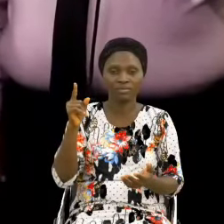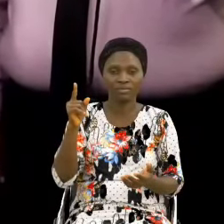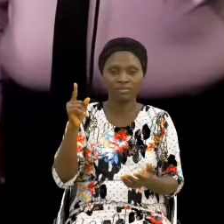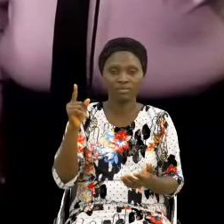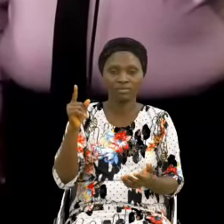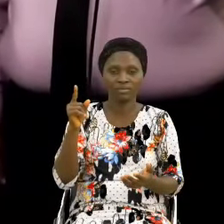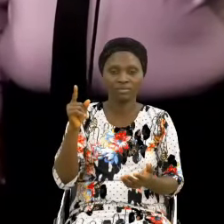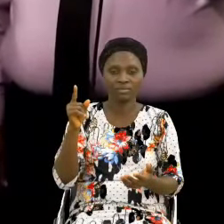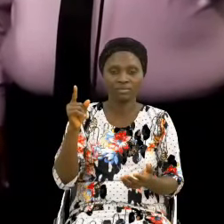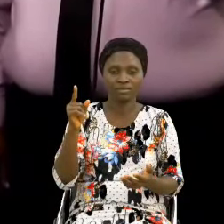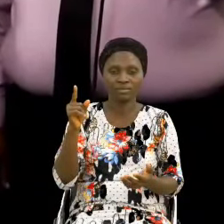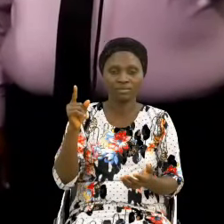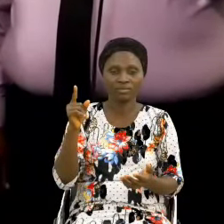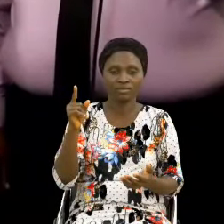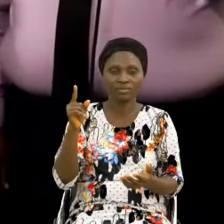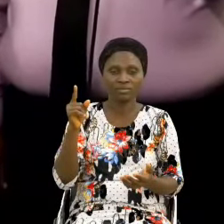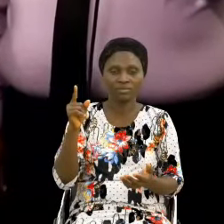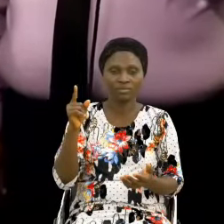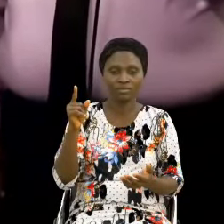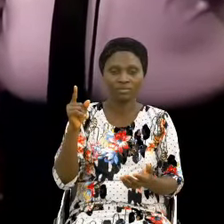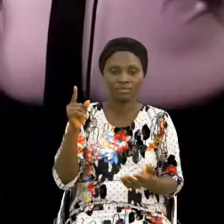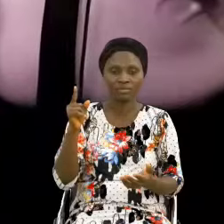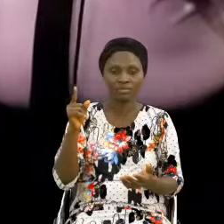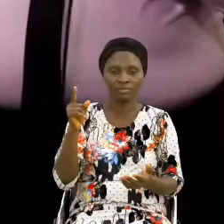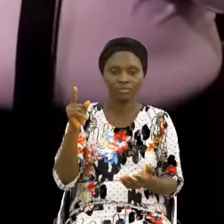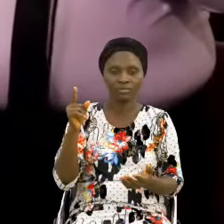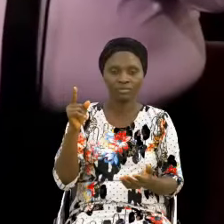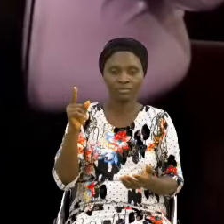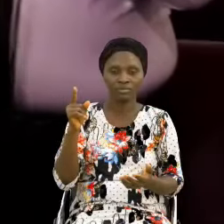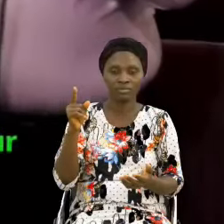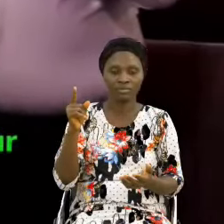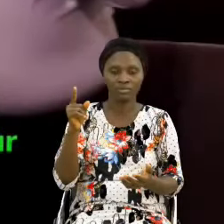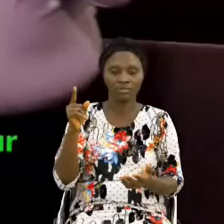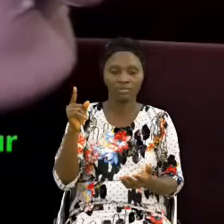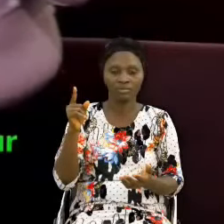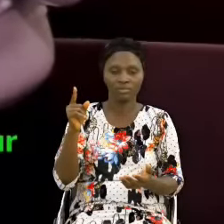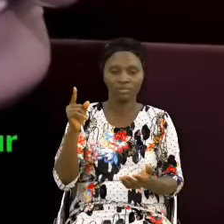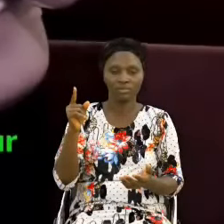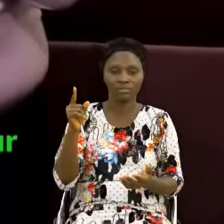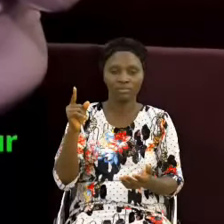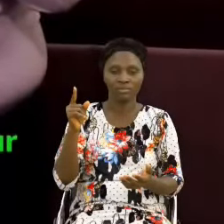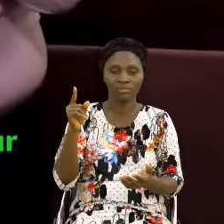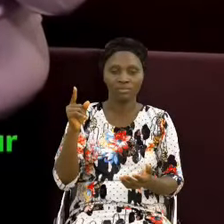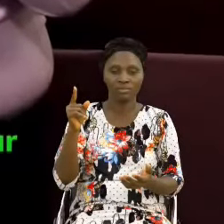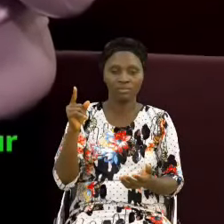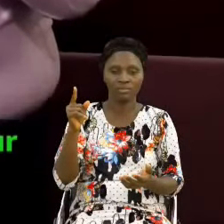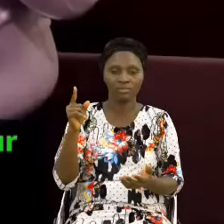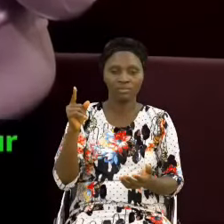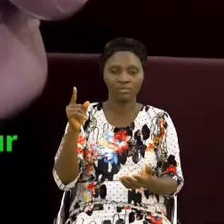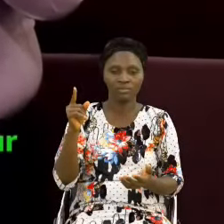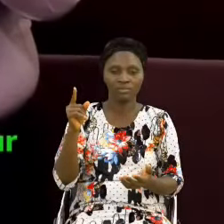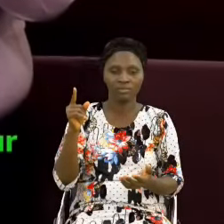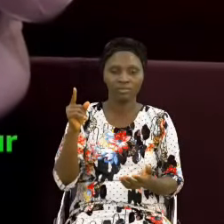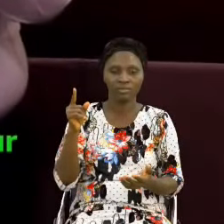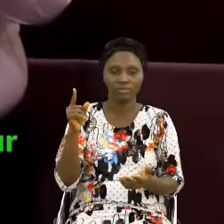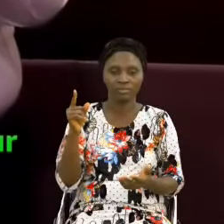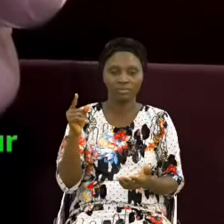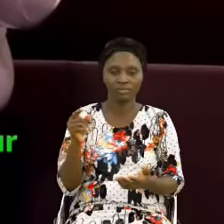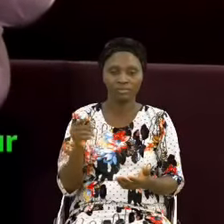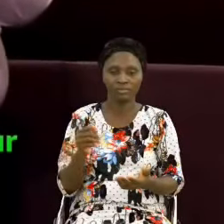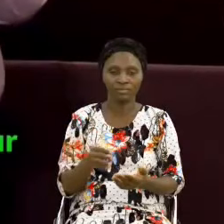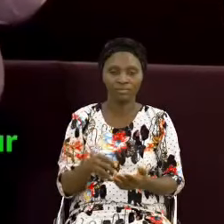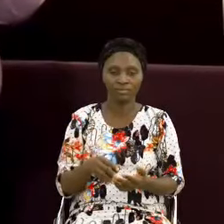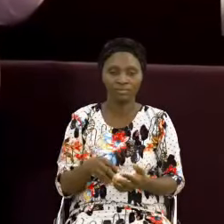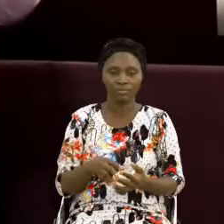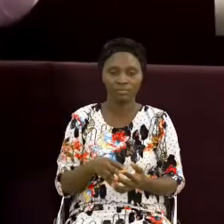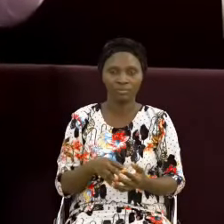يا عجيب يا ابن الله احنا بنعلن ايماننا وثقتنا ربي